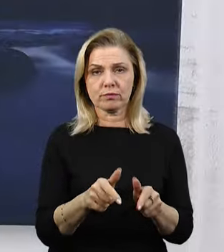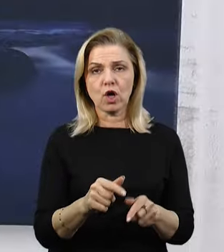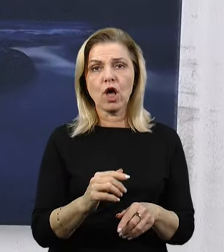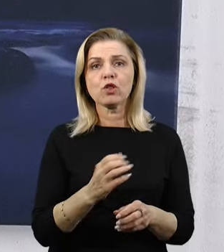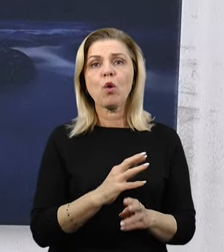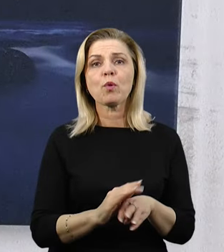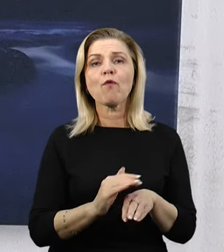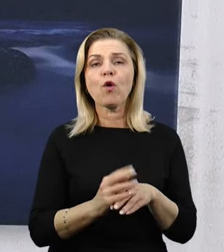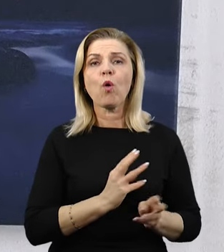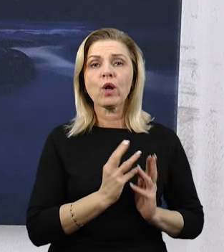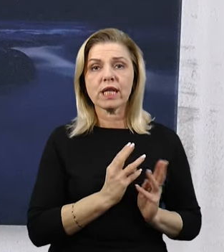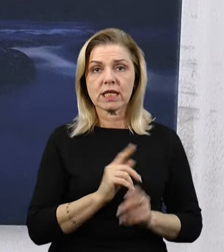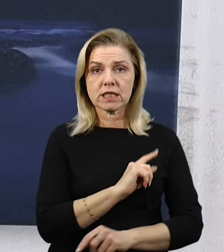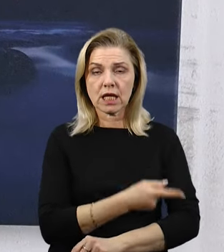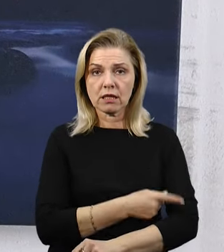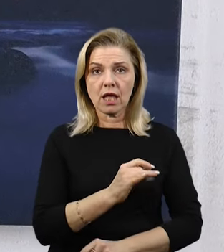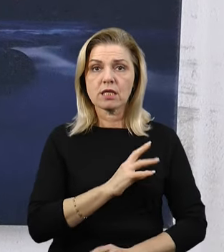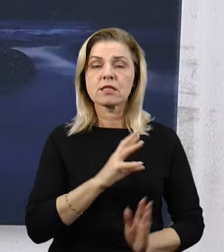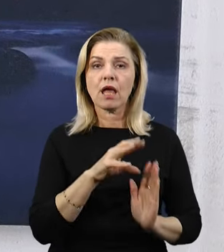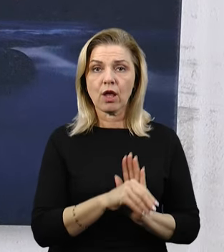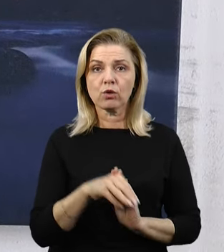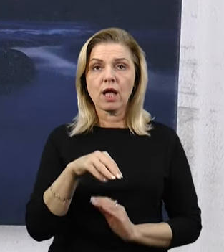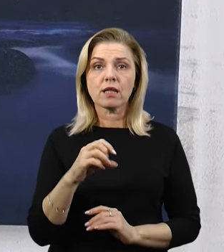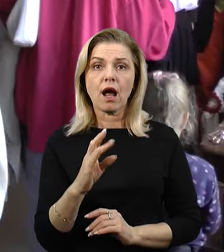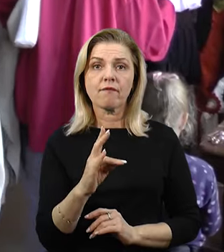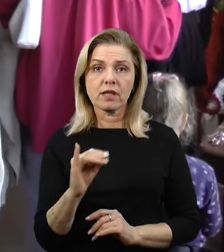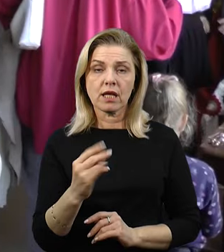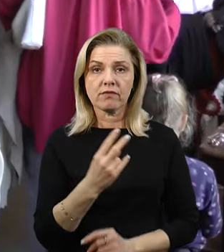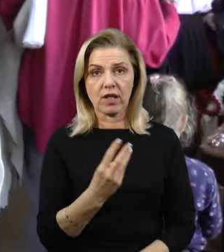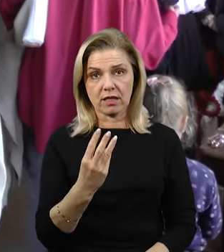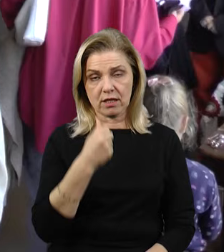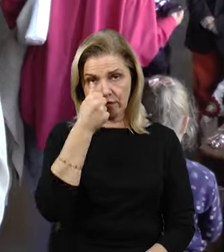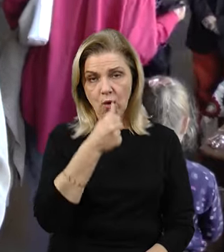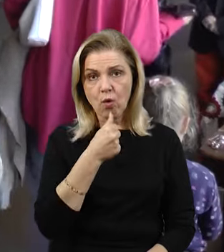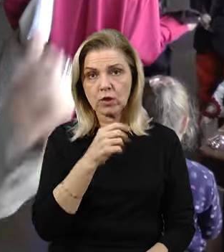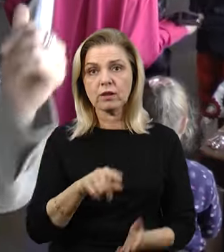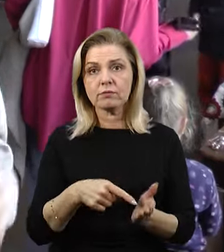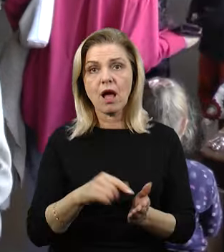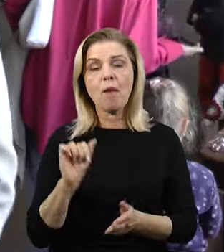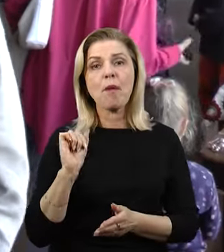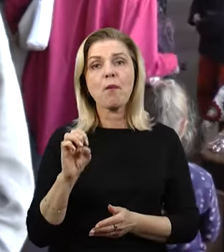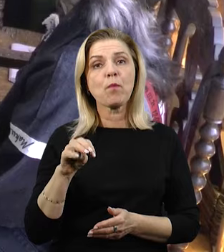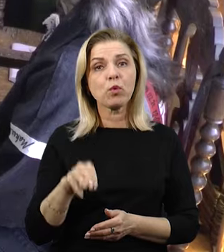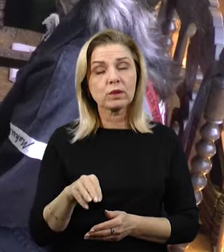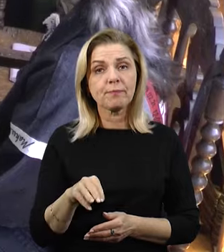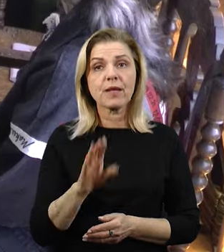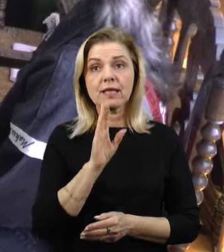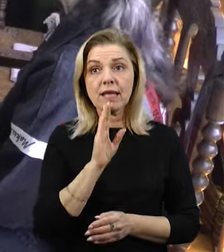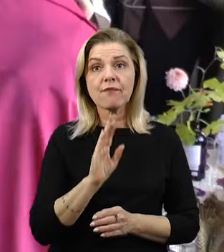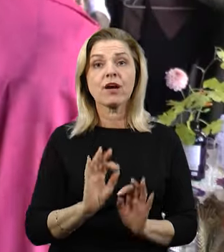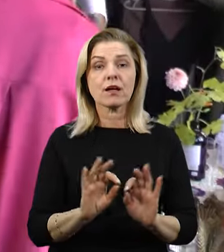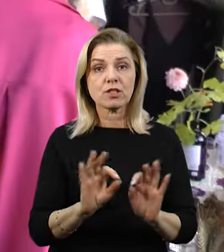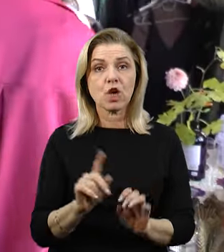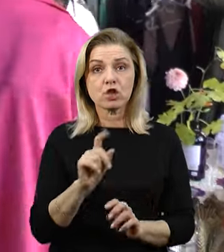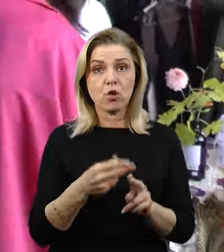України, загинув у травні 2023-го у Бахмуті. Аріна Садніченко розповіла, що цього разу за підсумками благодійного